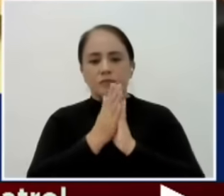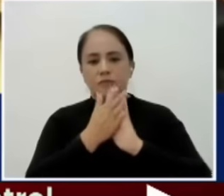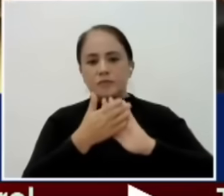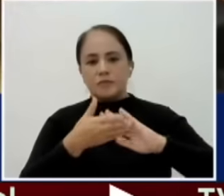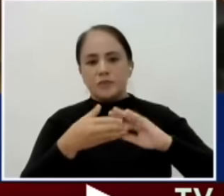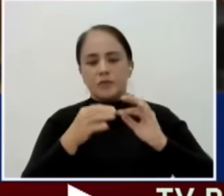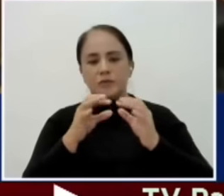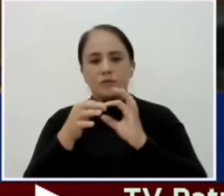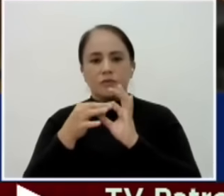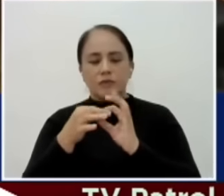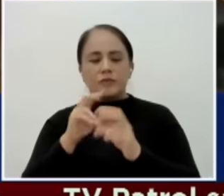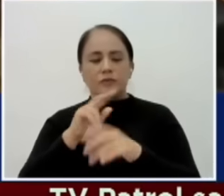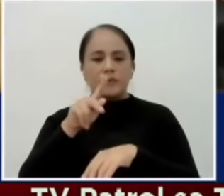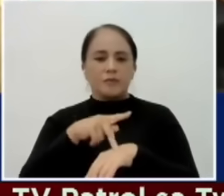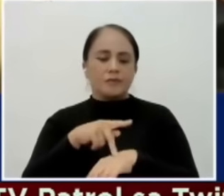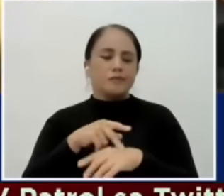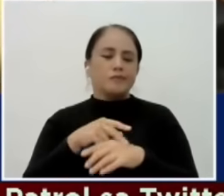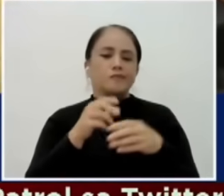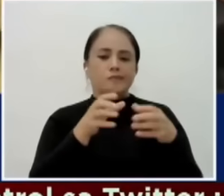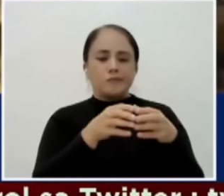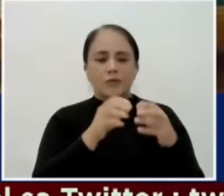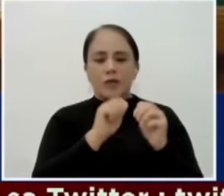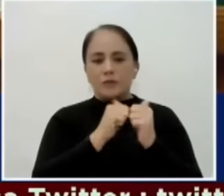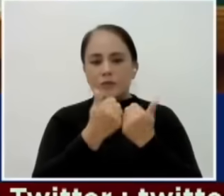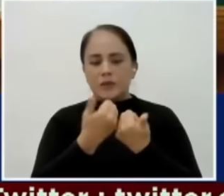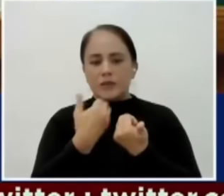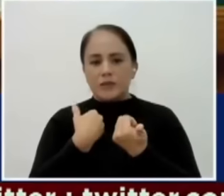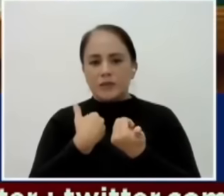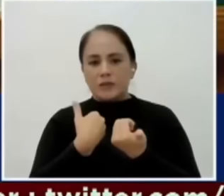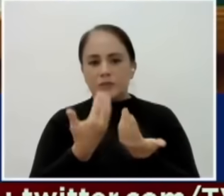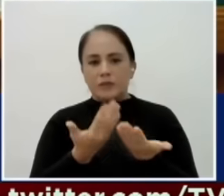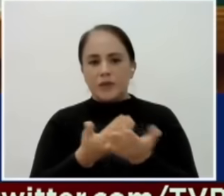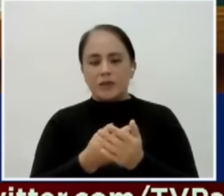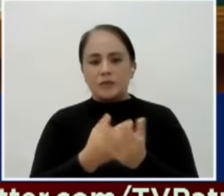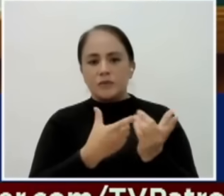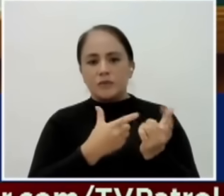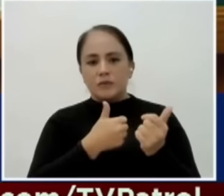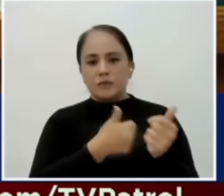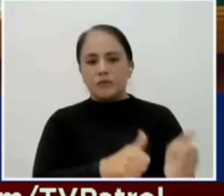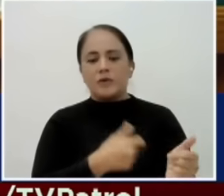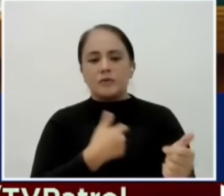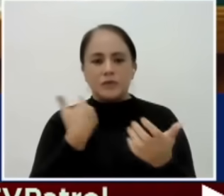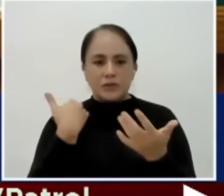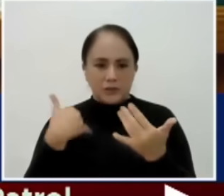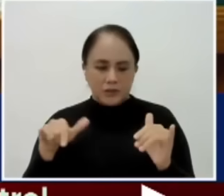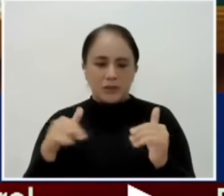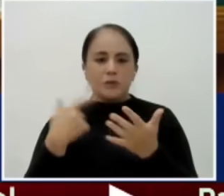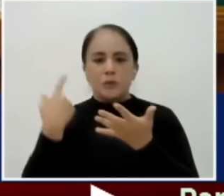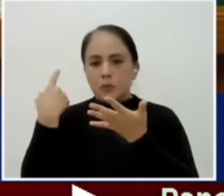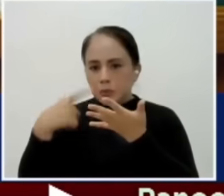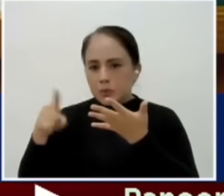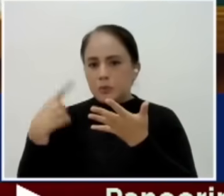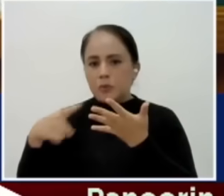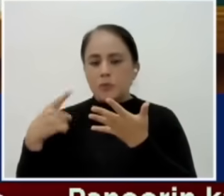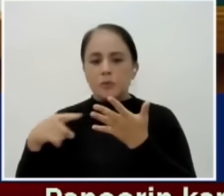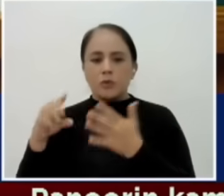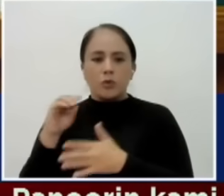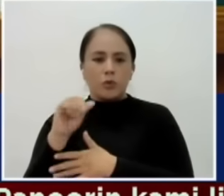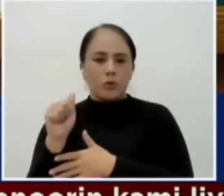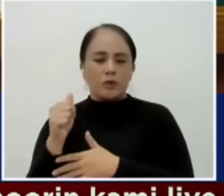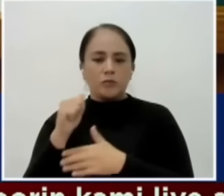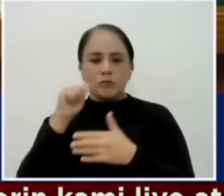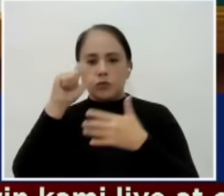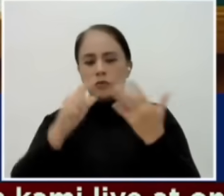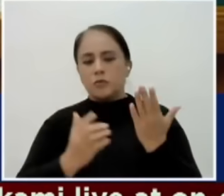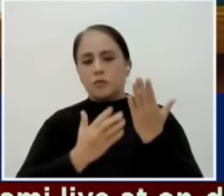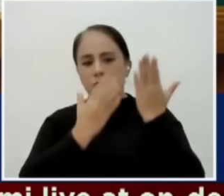Drug Enforcement Administration na hindi pa maituturing na compliant dahil sinusuring pa lang or sinusuri pa lang ng COA ang mga sinumite nila